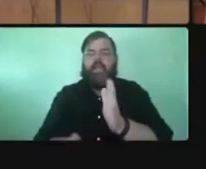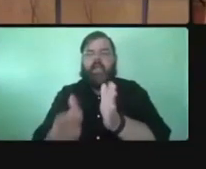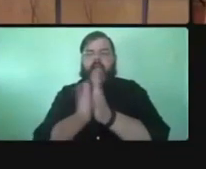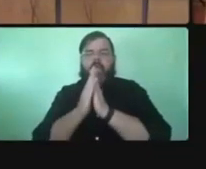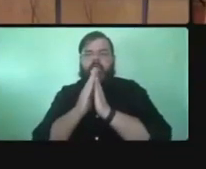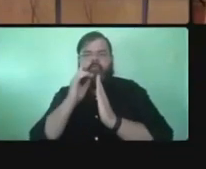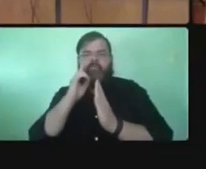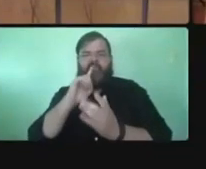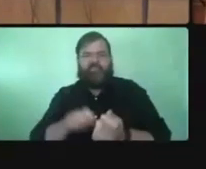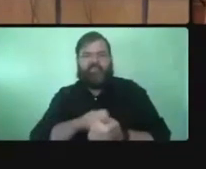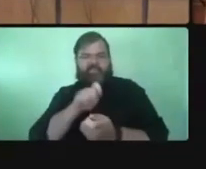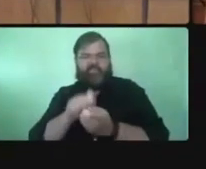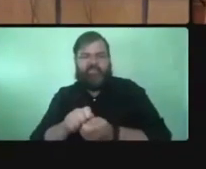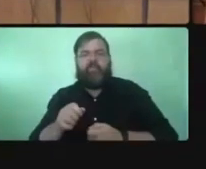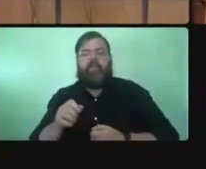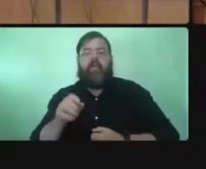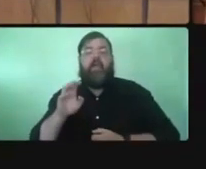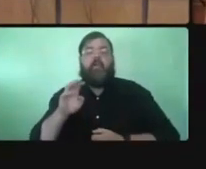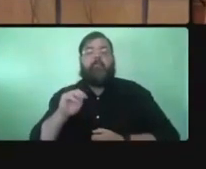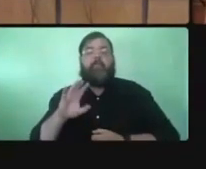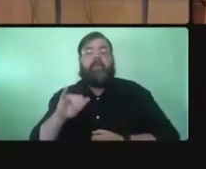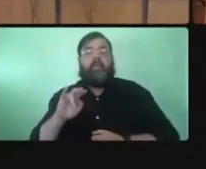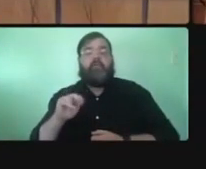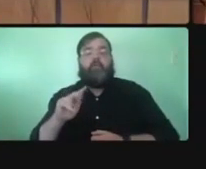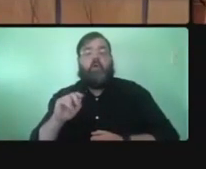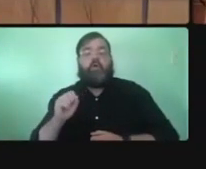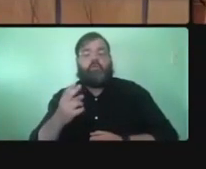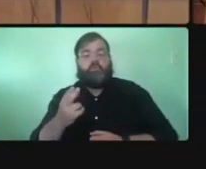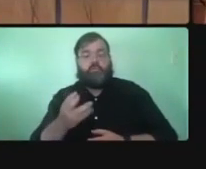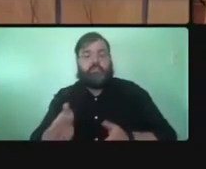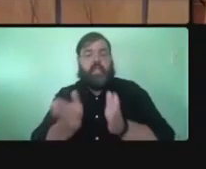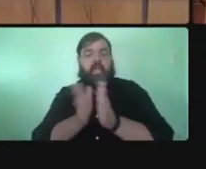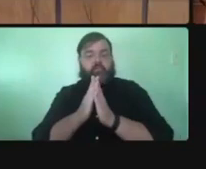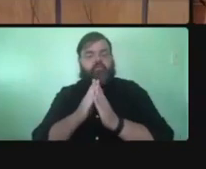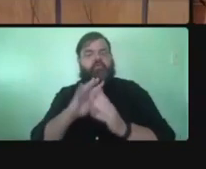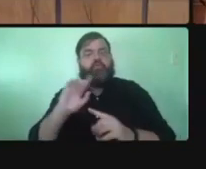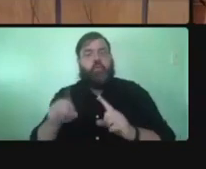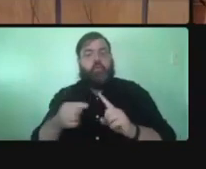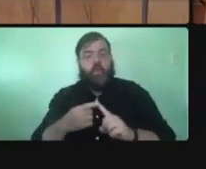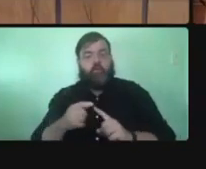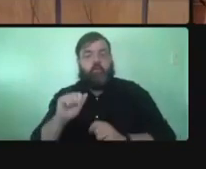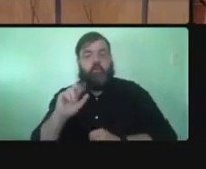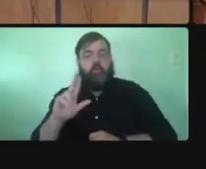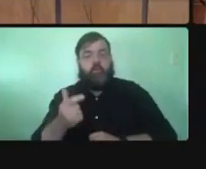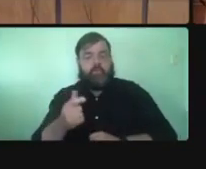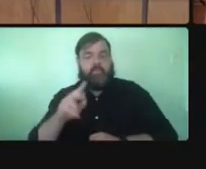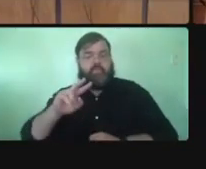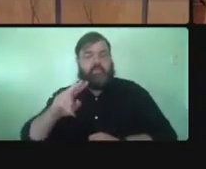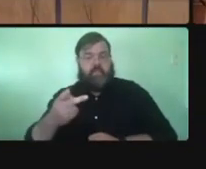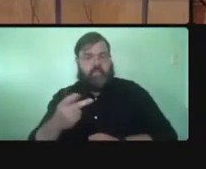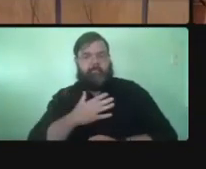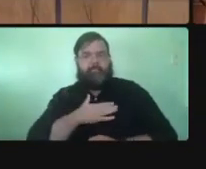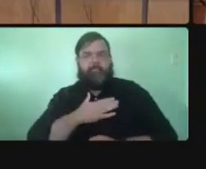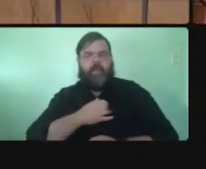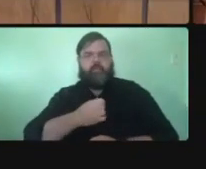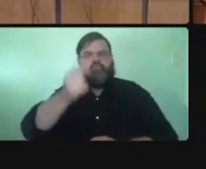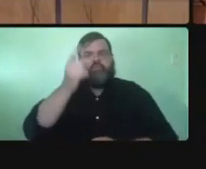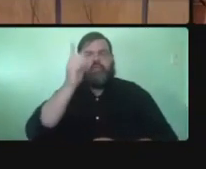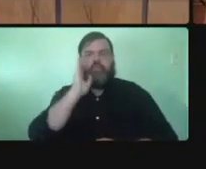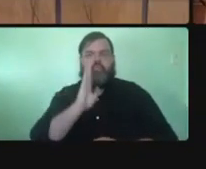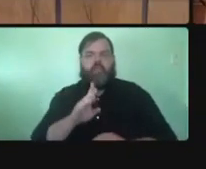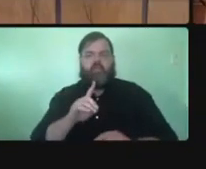Kwa kweli ningependa pia tutolee maelezo zaidi kuhusu mambo ambayo ungependa